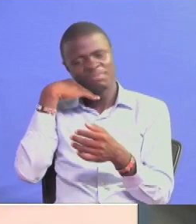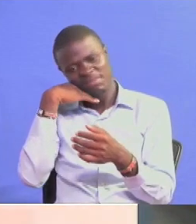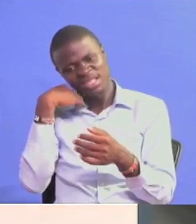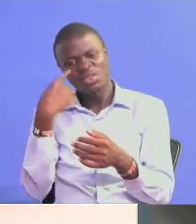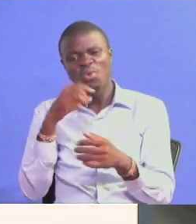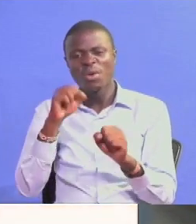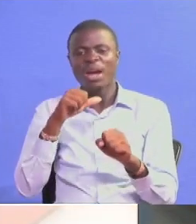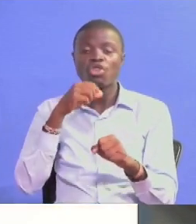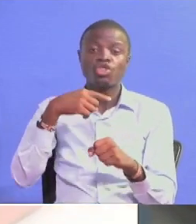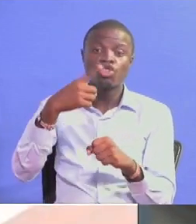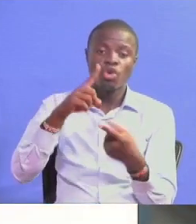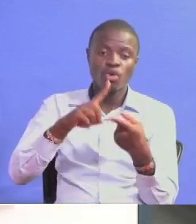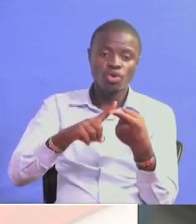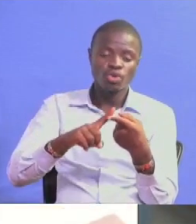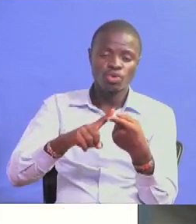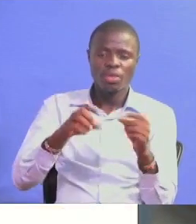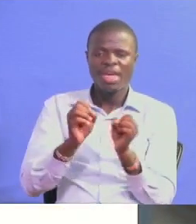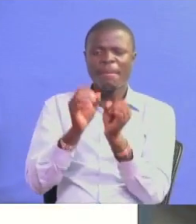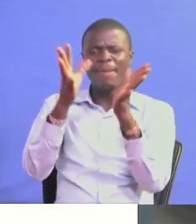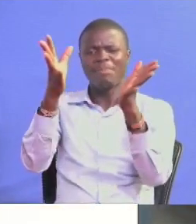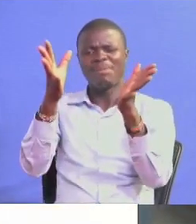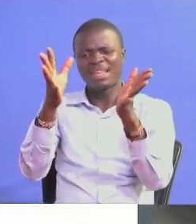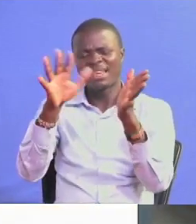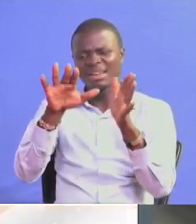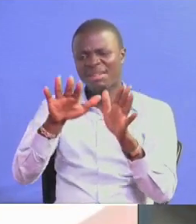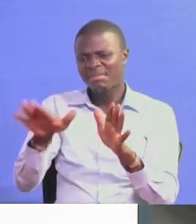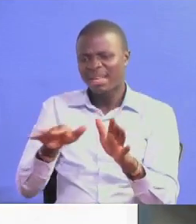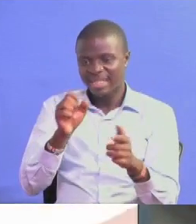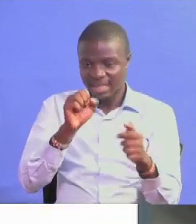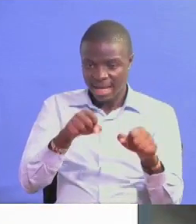to access the public facilities are